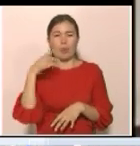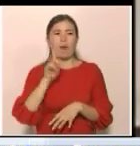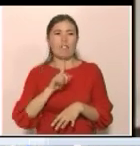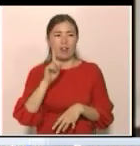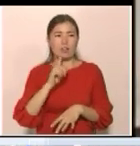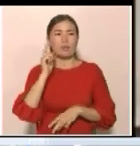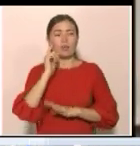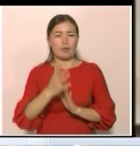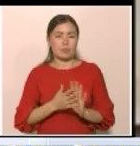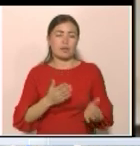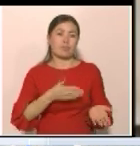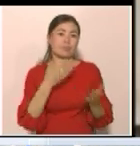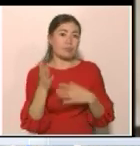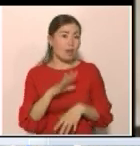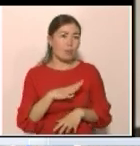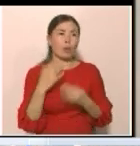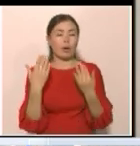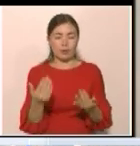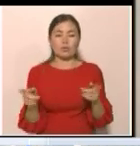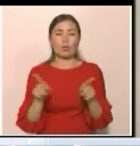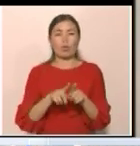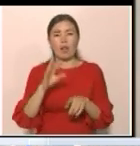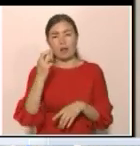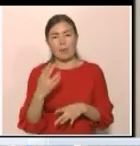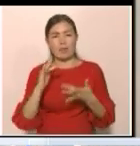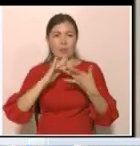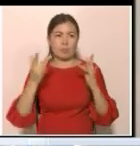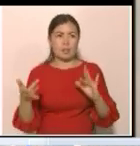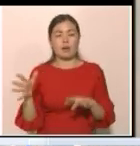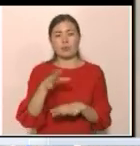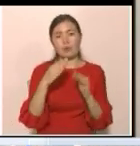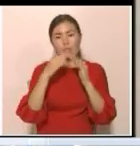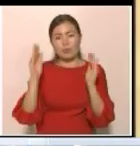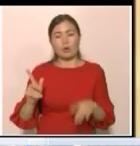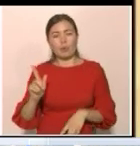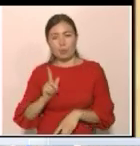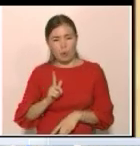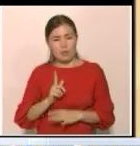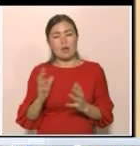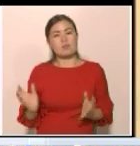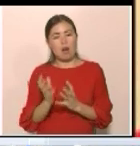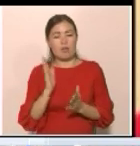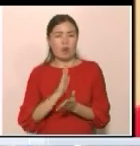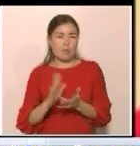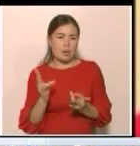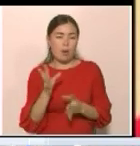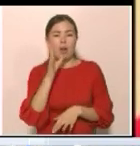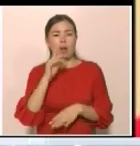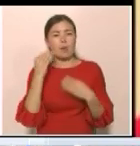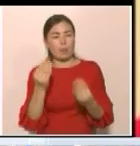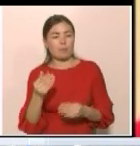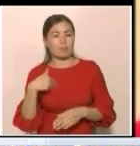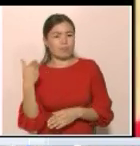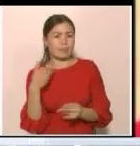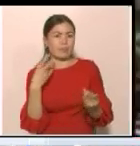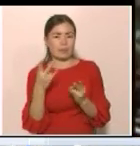қиындыққа түсіністікпен қарауға шақырды. Олар да әлеуметтік желіде көпшілікті үйде болып, гигиена сақтап берілген уақытты пайдалы